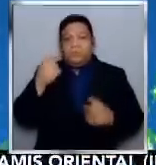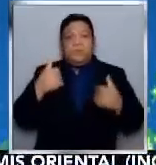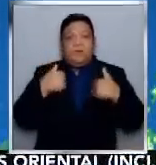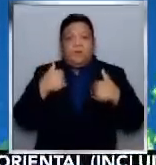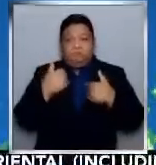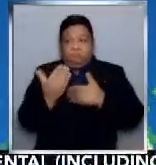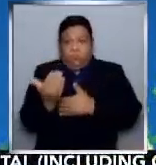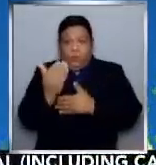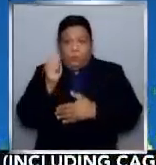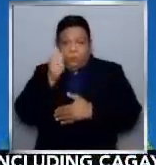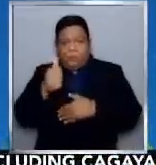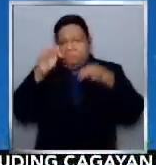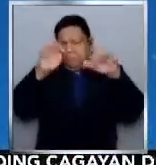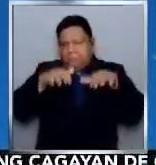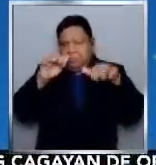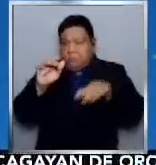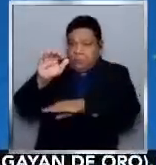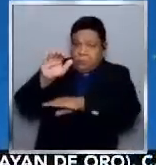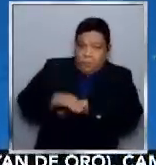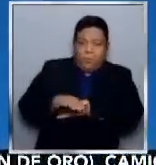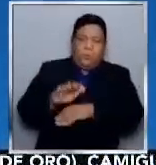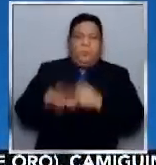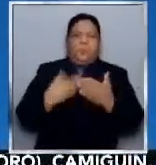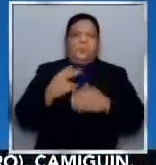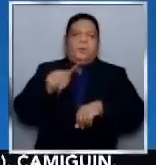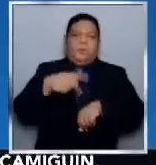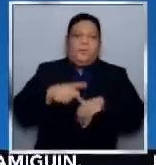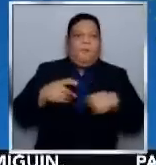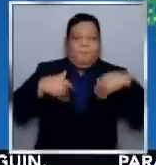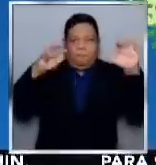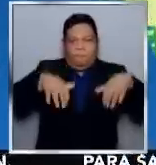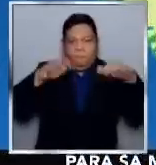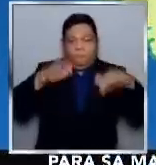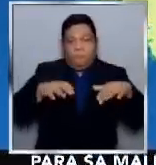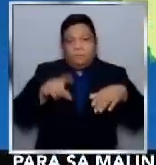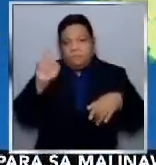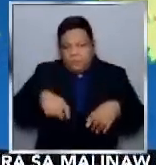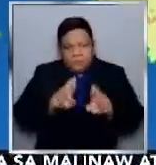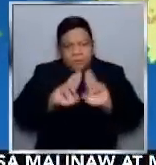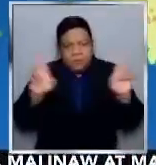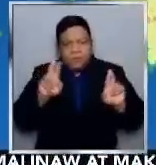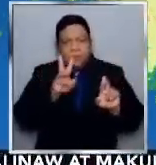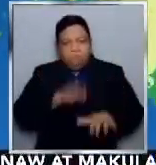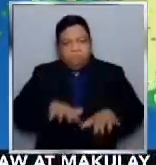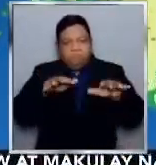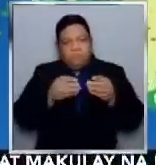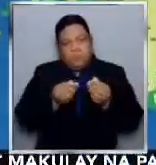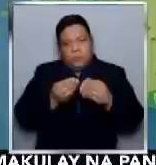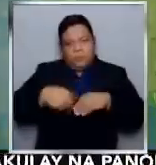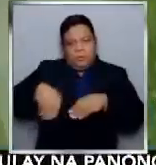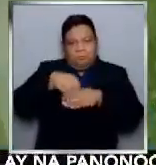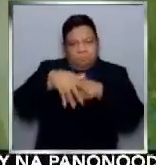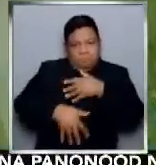na ang uulanin pagsapit ng hapon. May heavy to intense rains din po kaya maging ayan ready sa pagbaha o pagguho ng lupa. Posible